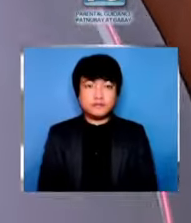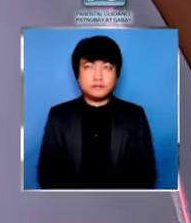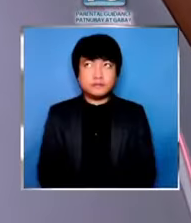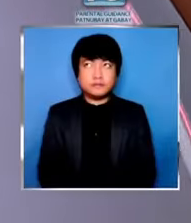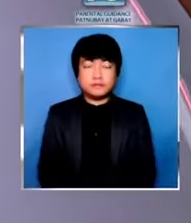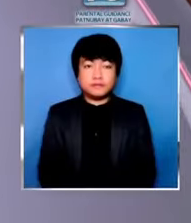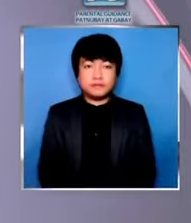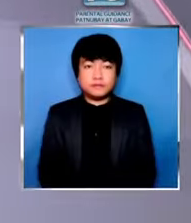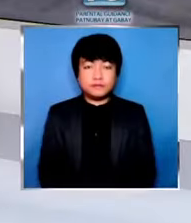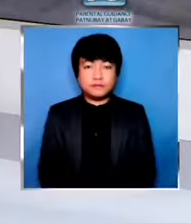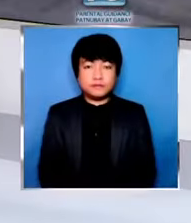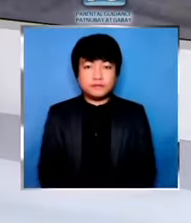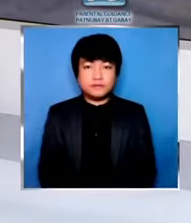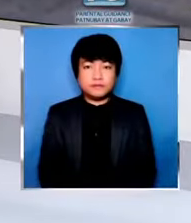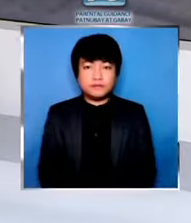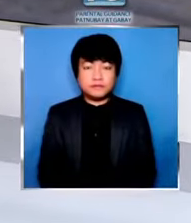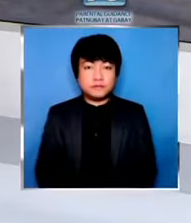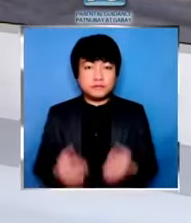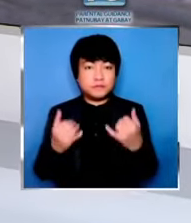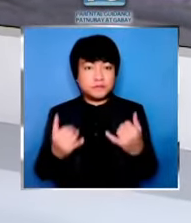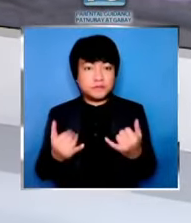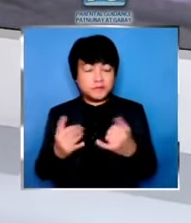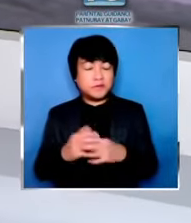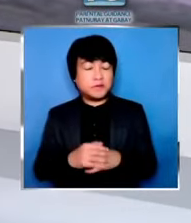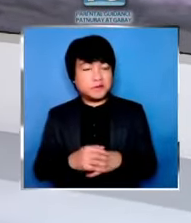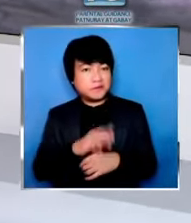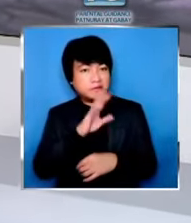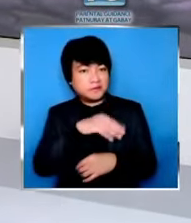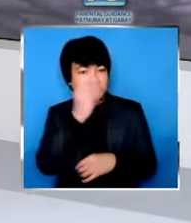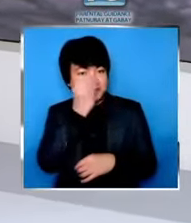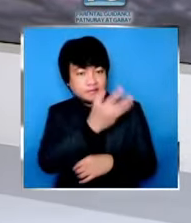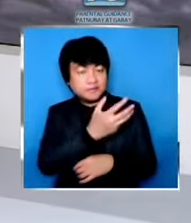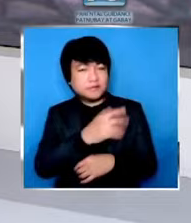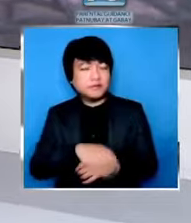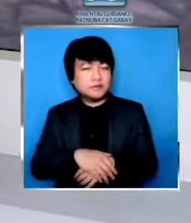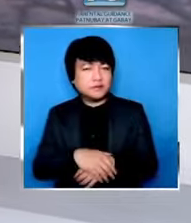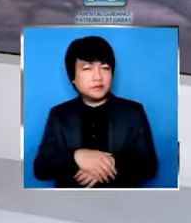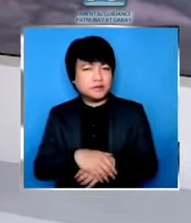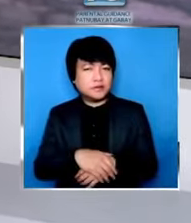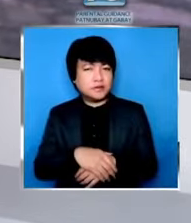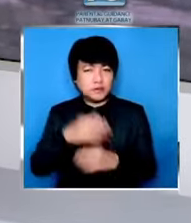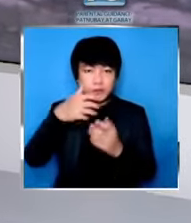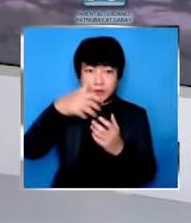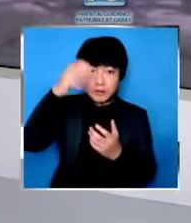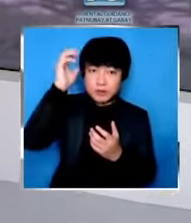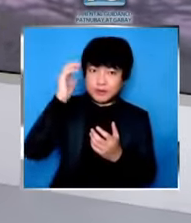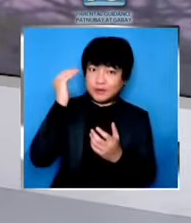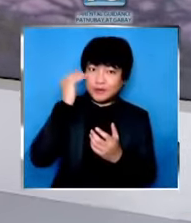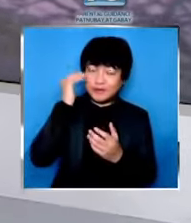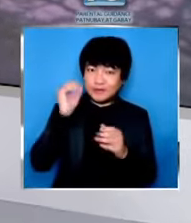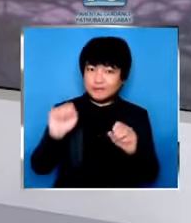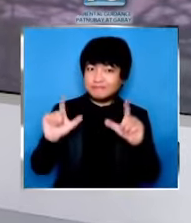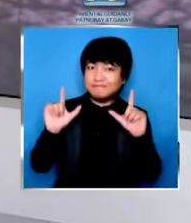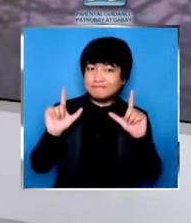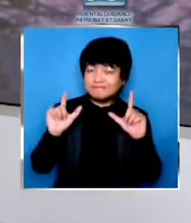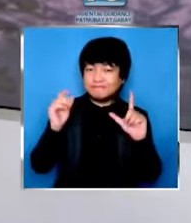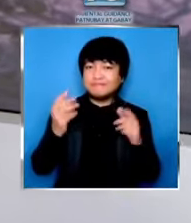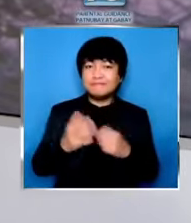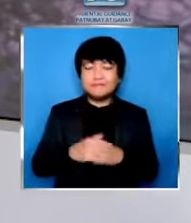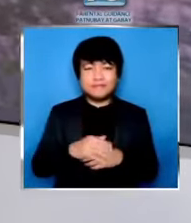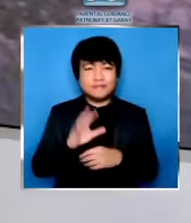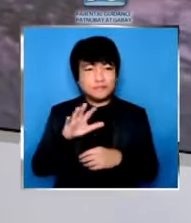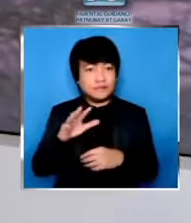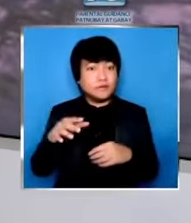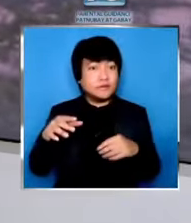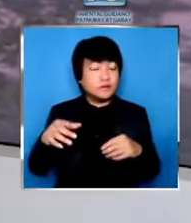Kuya Kim, pag sinabing layo, napipicture out na kaagad natin kung ano itsura niyan, di ba? Aba, siyempre, Susan. Oh. Pero sa isang zoo dito sa Maynila,